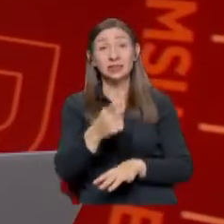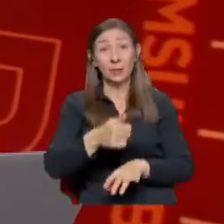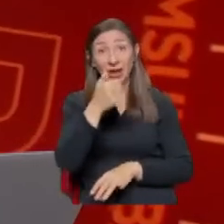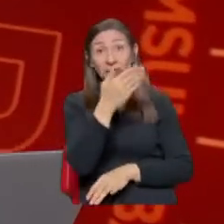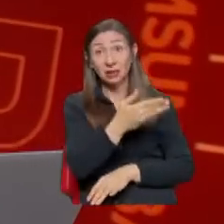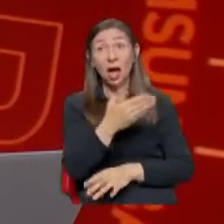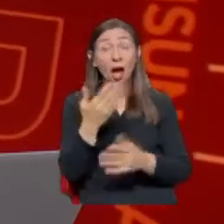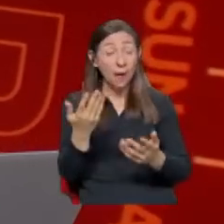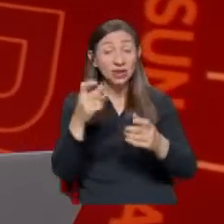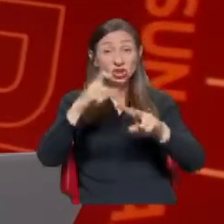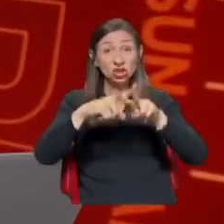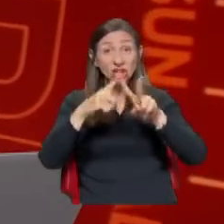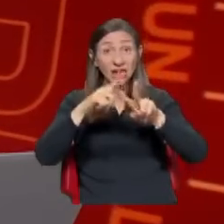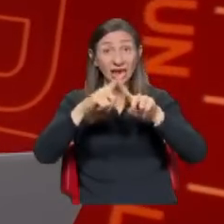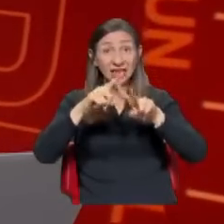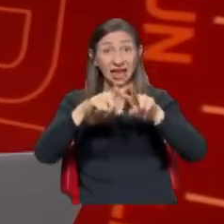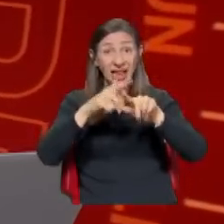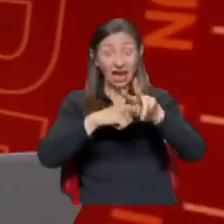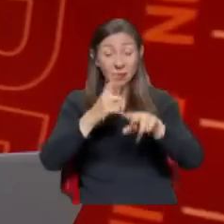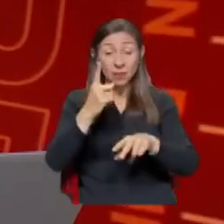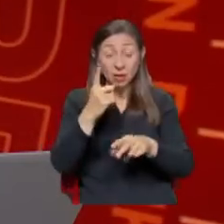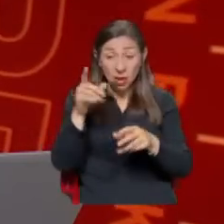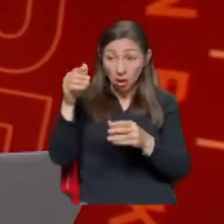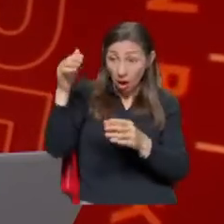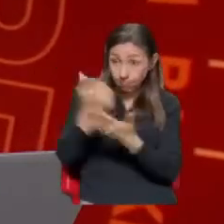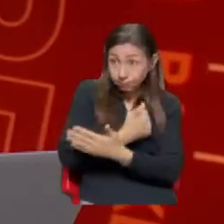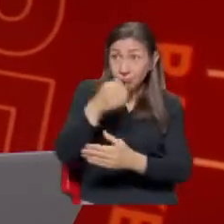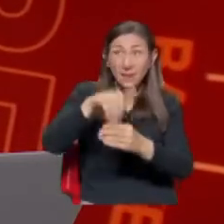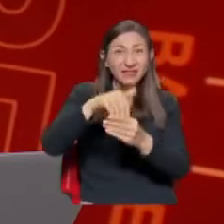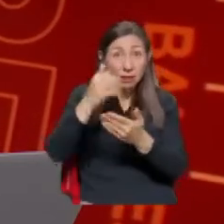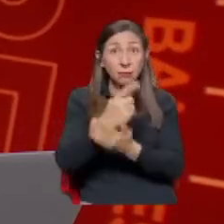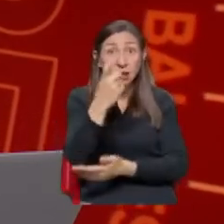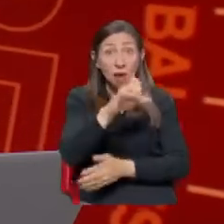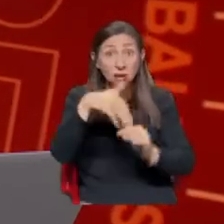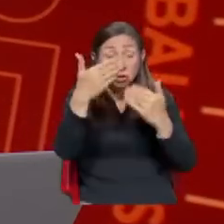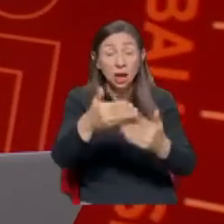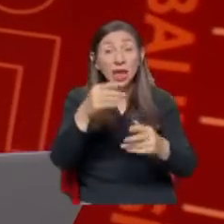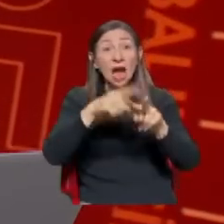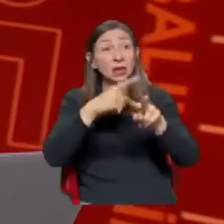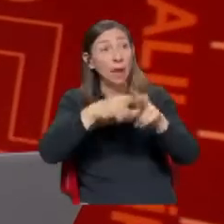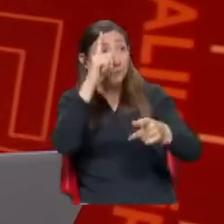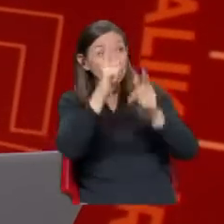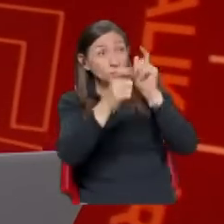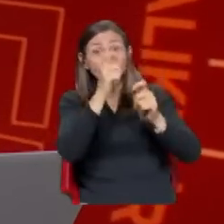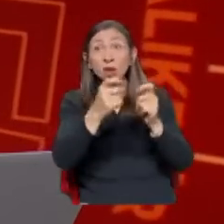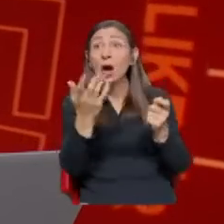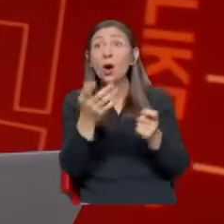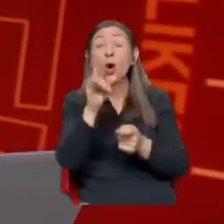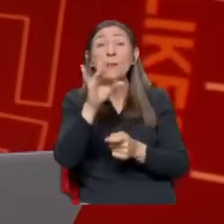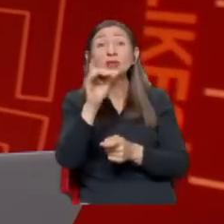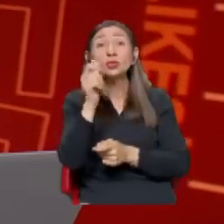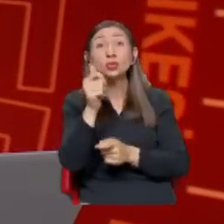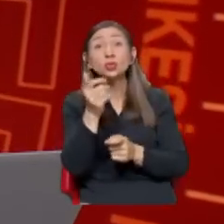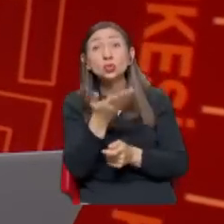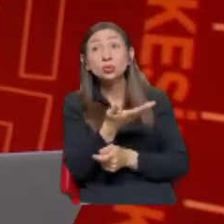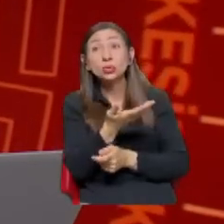bakan. Ama Can Atalay seçileli bir ayı geçti. Tahliyesi için Yargıtay'a yapılan başvurunun üzerinden de 15